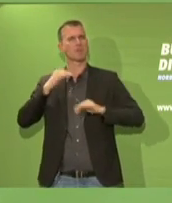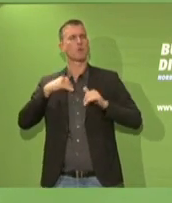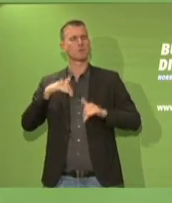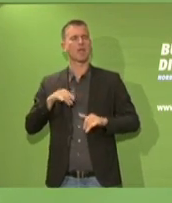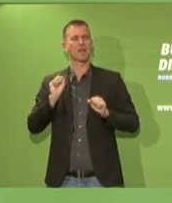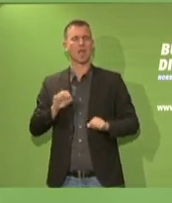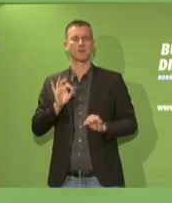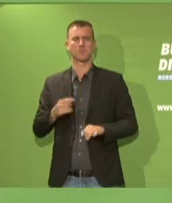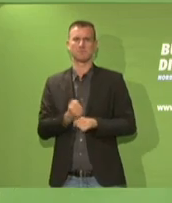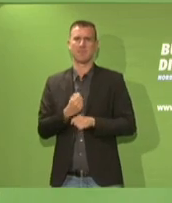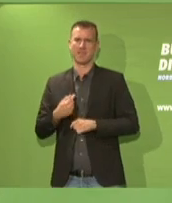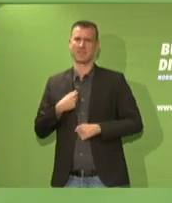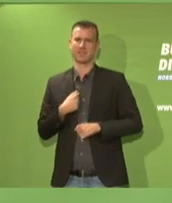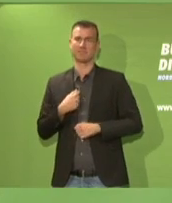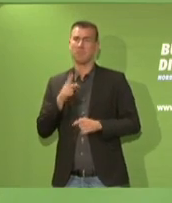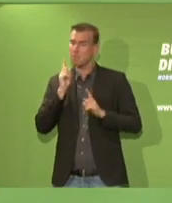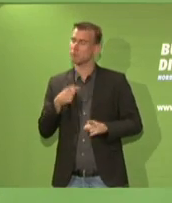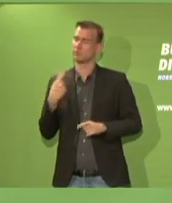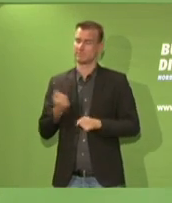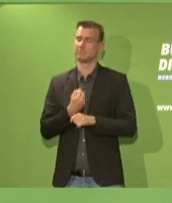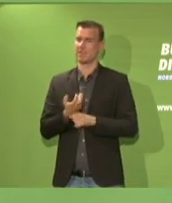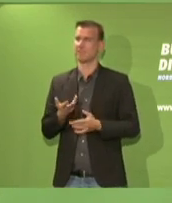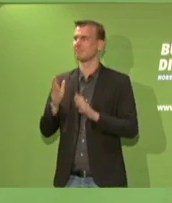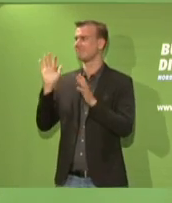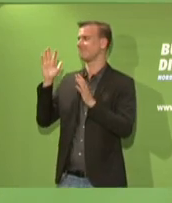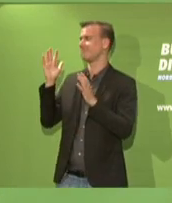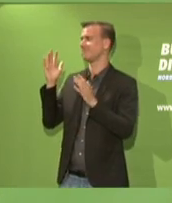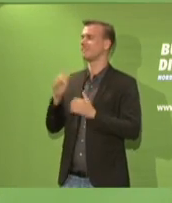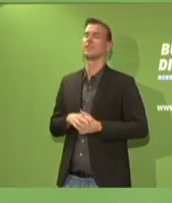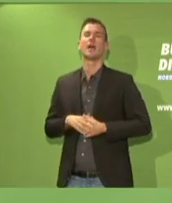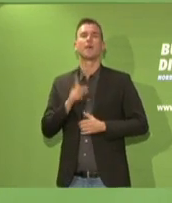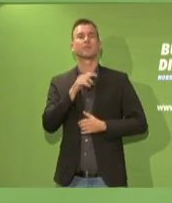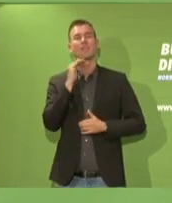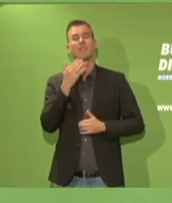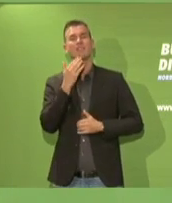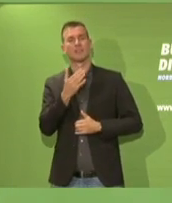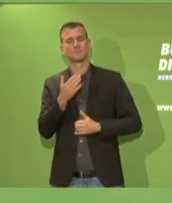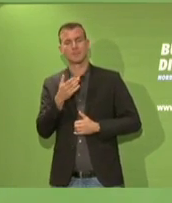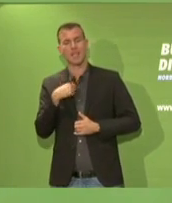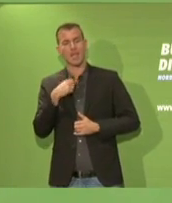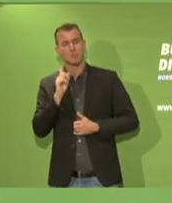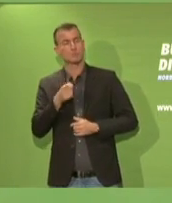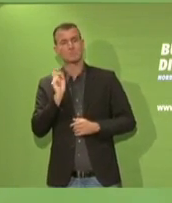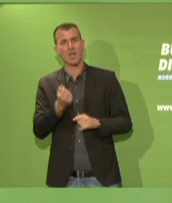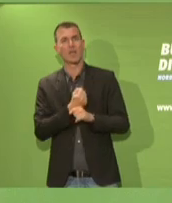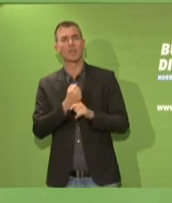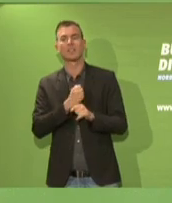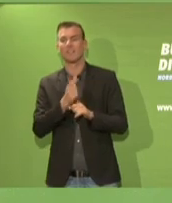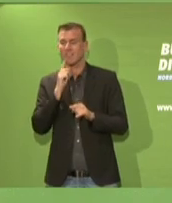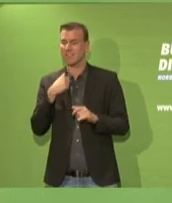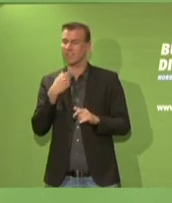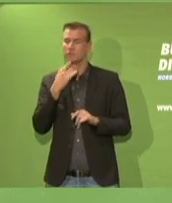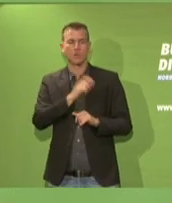Und das müssen wir auch. Danke. Und das müssen wir auch, wenn wir die Leute gewinnen wollen, für die es jetzt